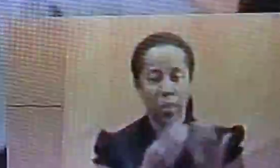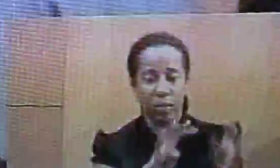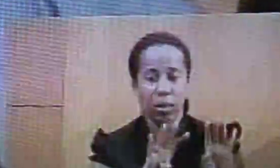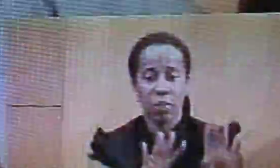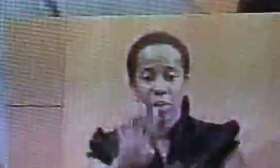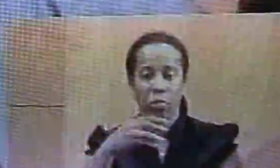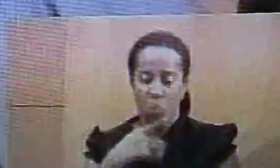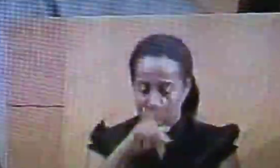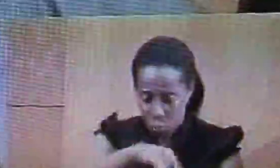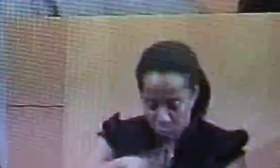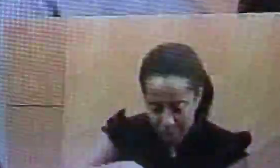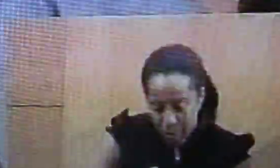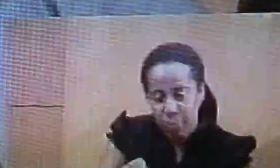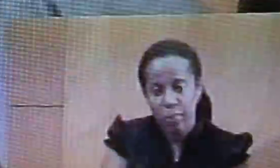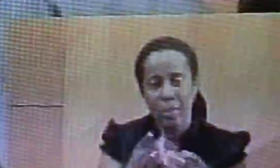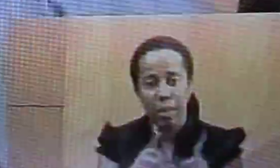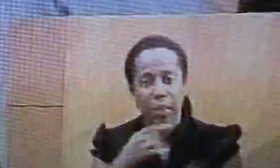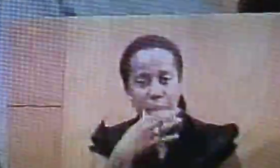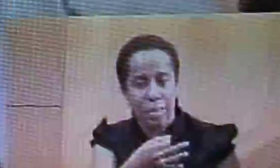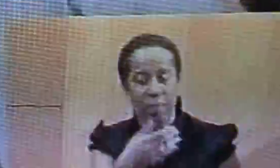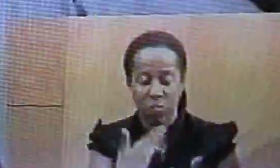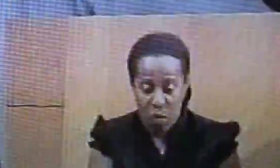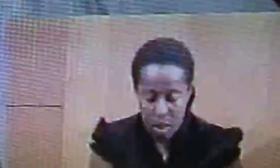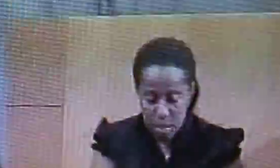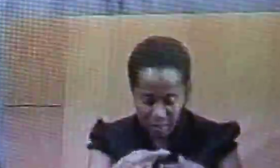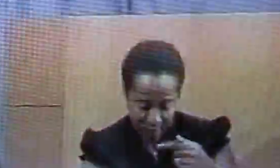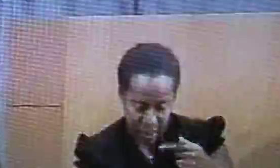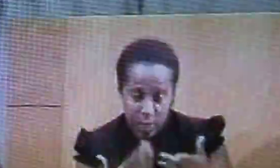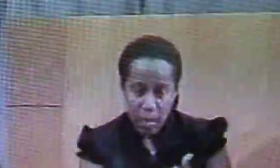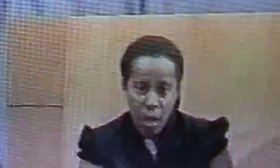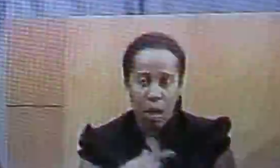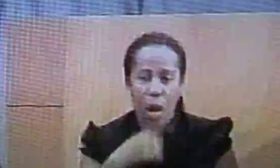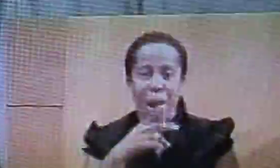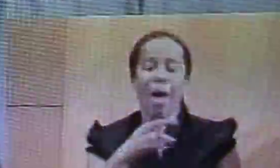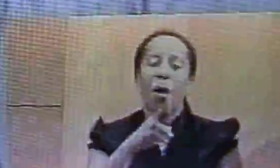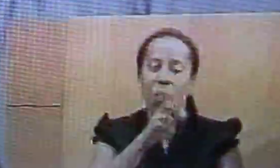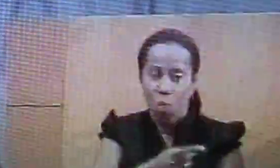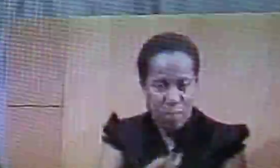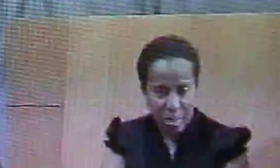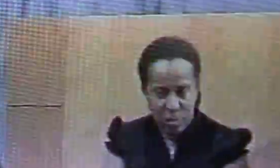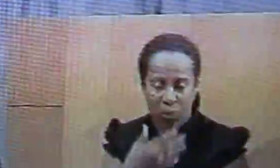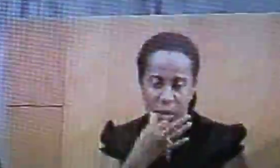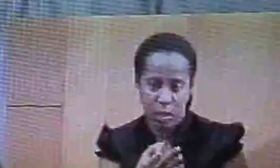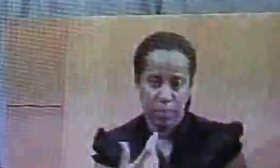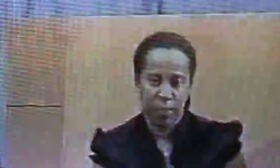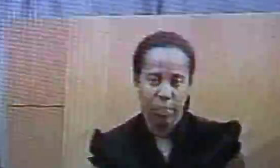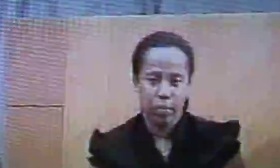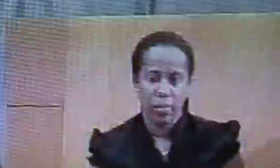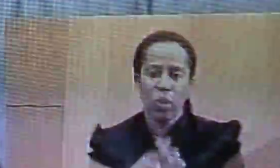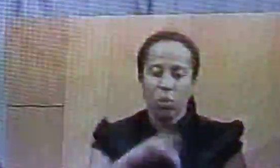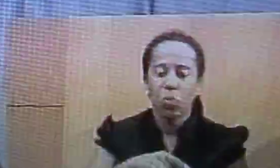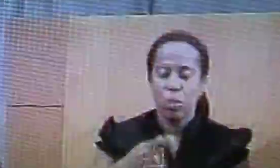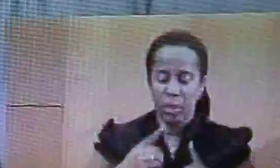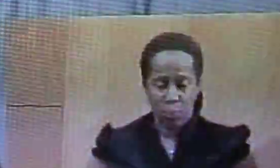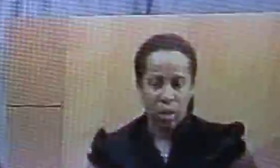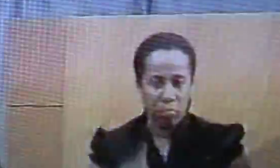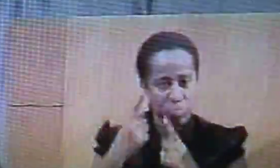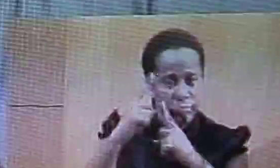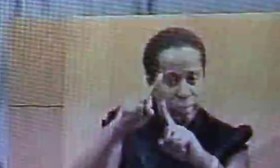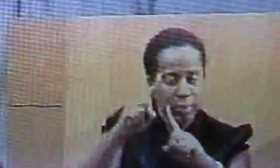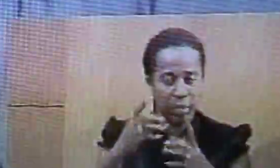qui disait voilà le déficit. Là, c'était des recommandations qui ont été contestées par l'exécutif parce qu'il a le courage